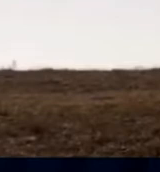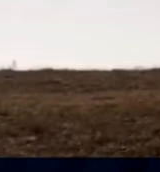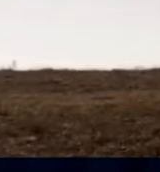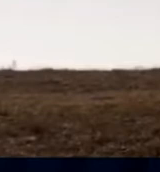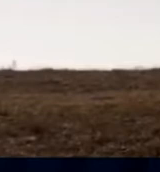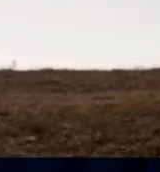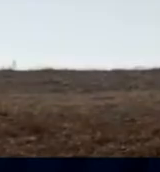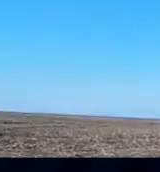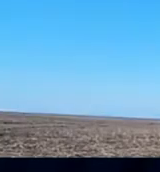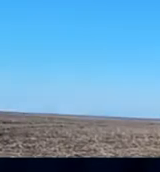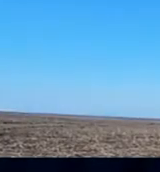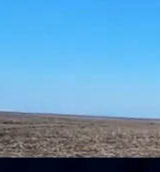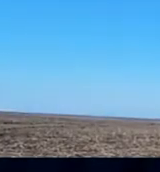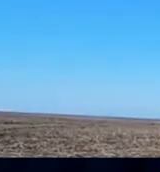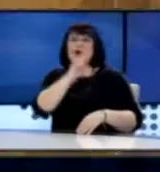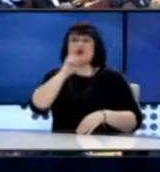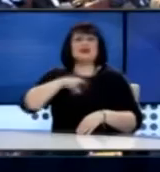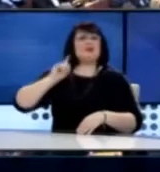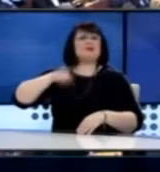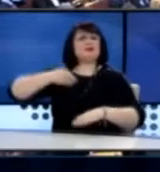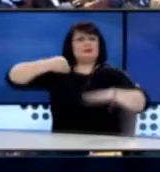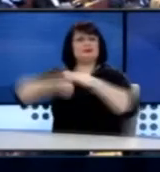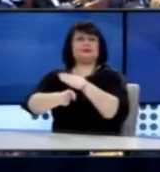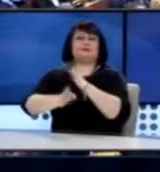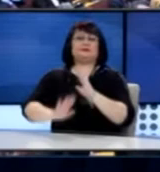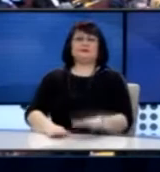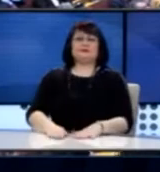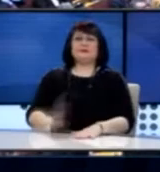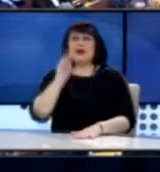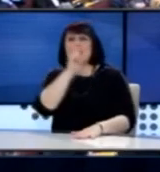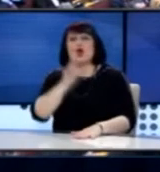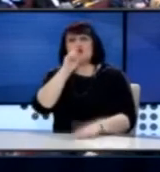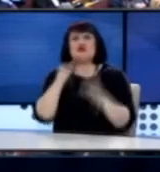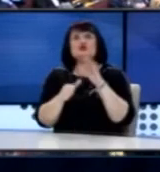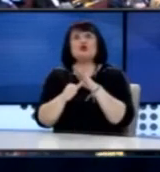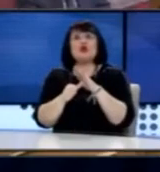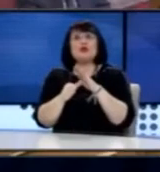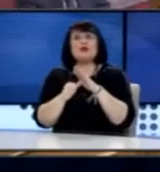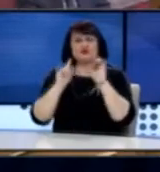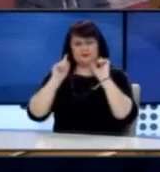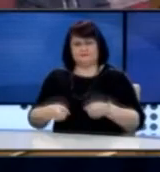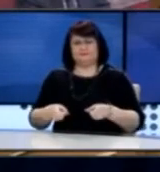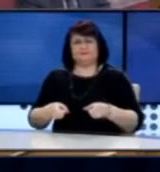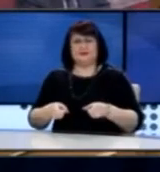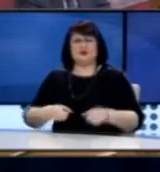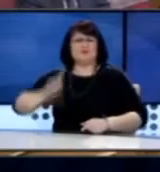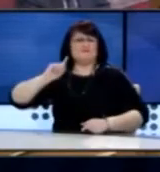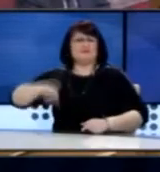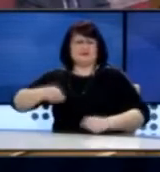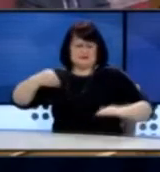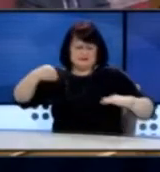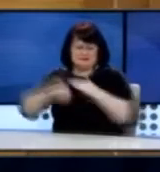κρίση στην Ουκρανία και τις επιπτώσεις στην Ελλάδα. Η απόφαση του Προέδρου Πούτιν αποτελεί ξεκάθαρη